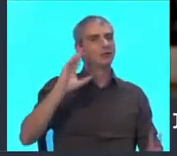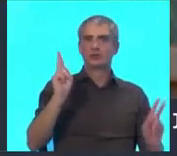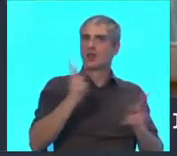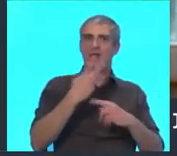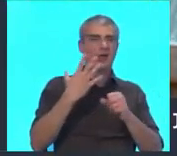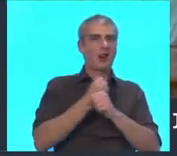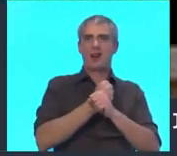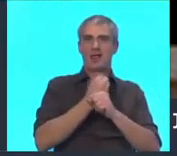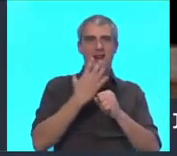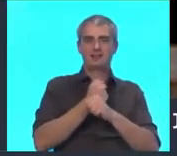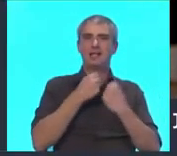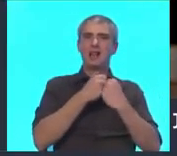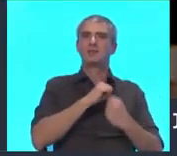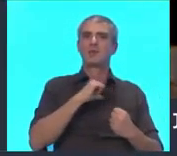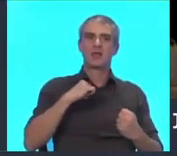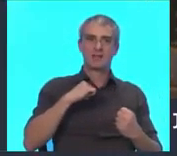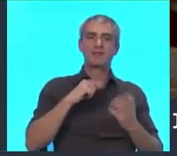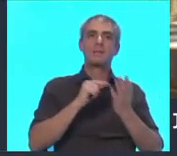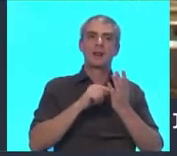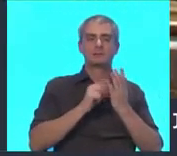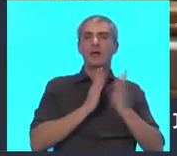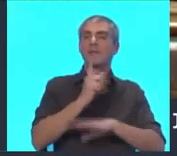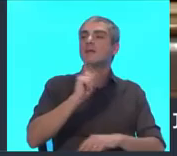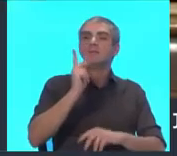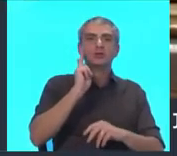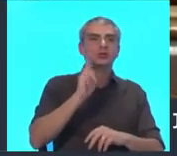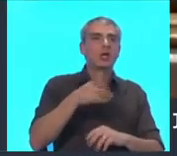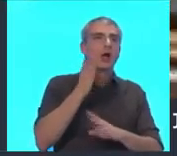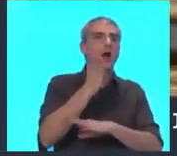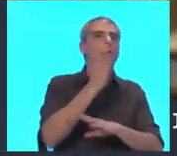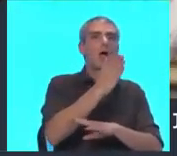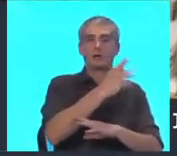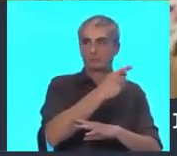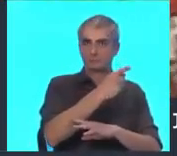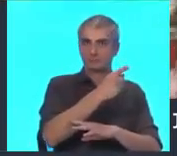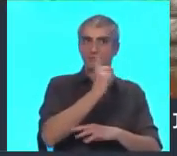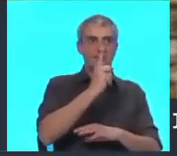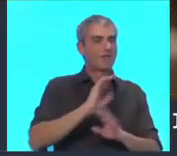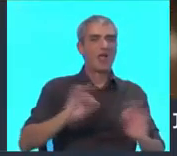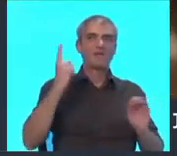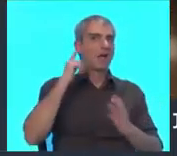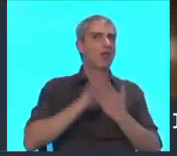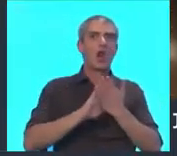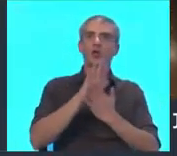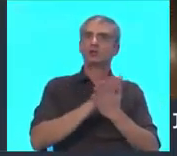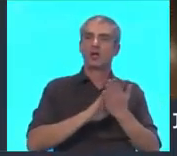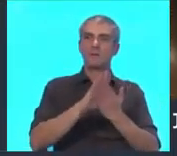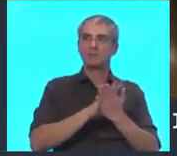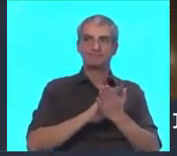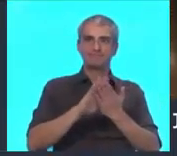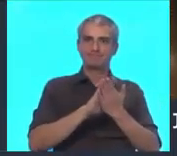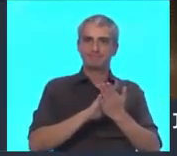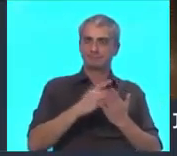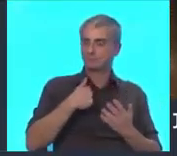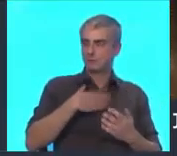להתמודד איתה לבד. ולכן פנתה לכל מי שרק יכלה. אבל איש לא שמע אותה. אני רוצה